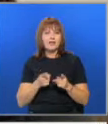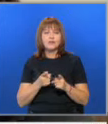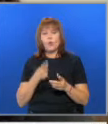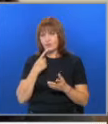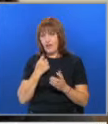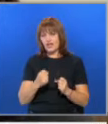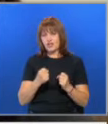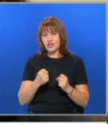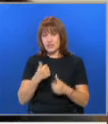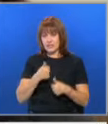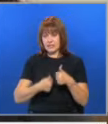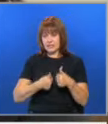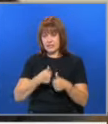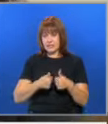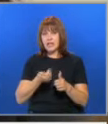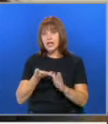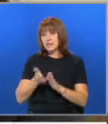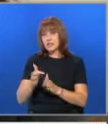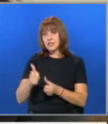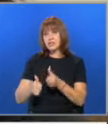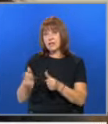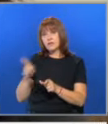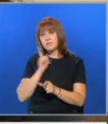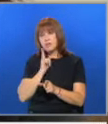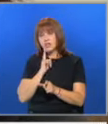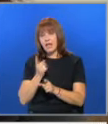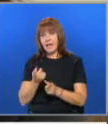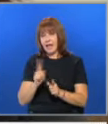държат да се състезават, нека се състезават при мъжете.